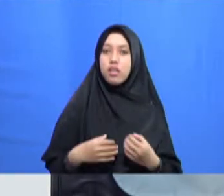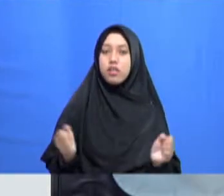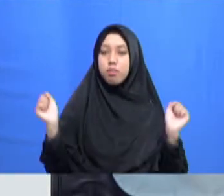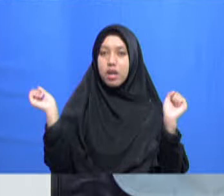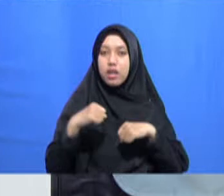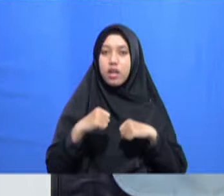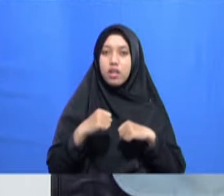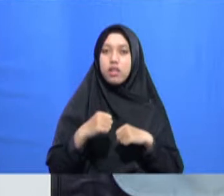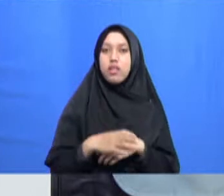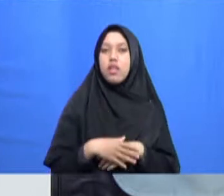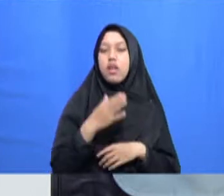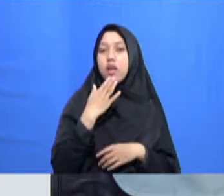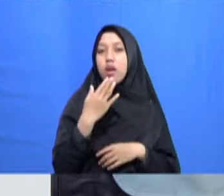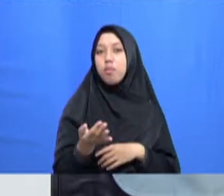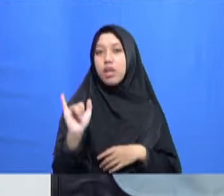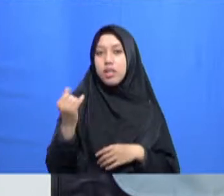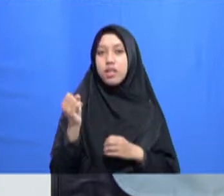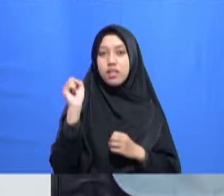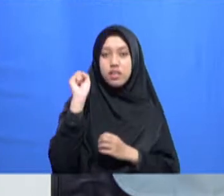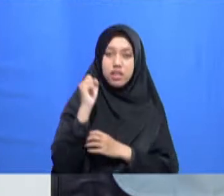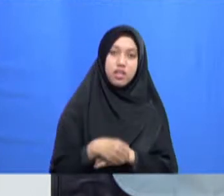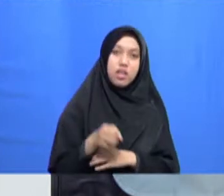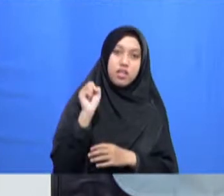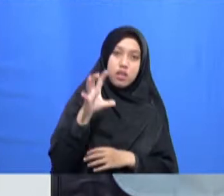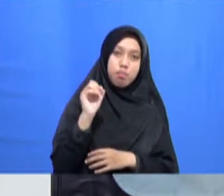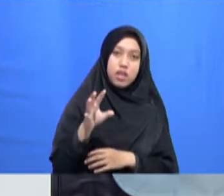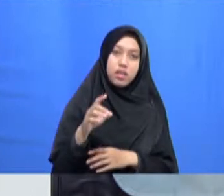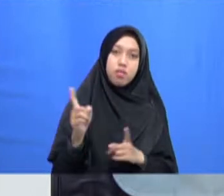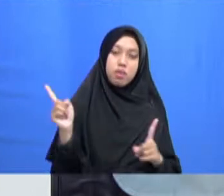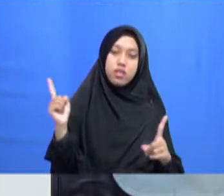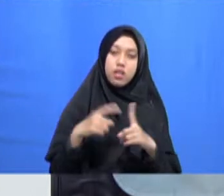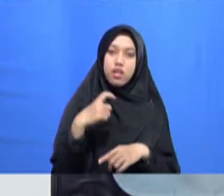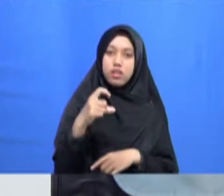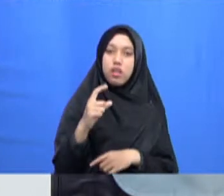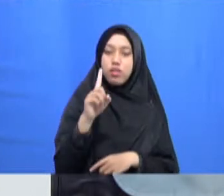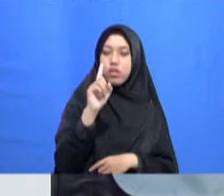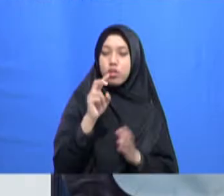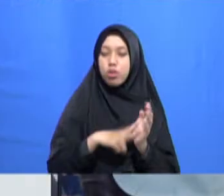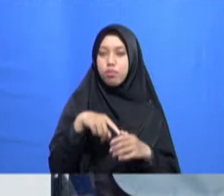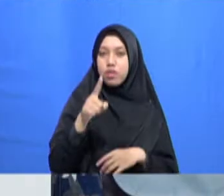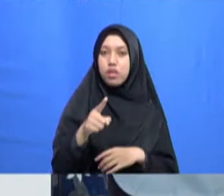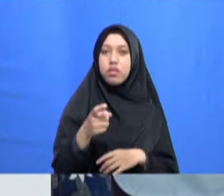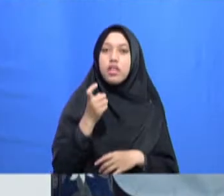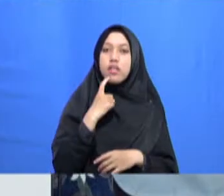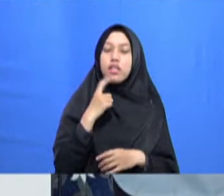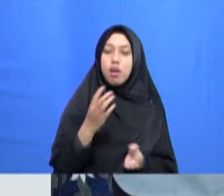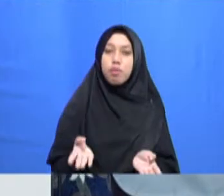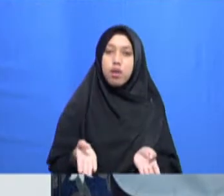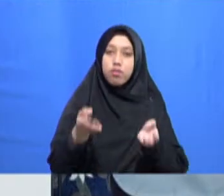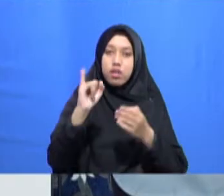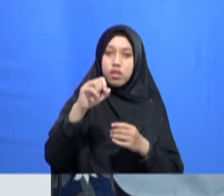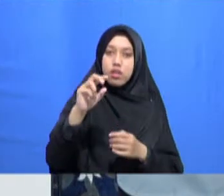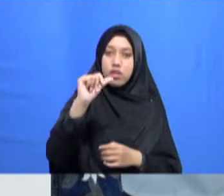pasangan 01. Misalnya contoh soal kewenangan daerah tentang irigasi. Irigasi